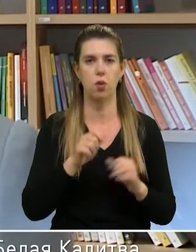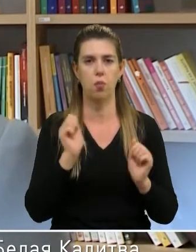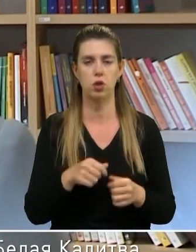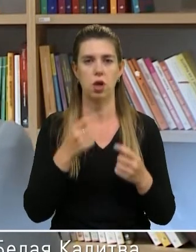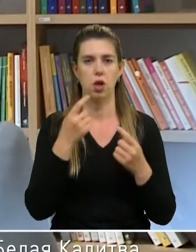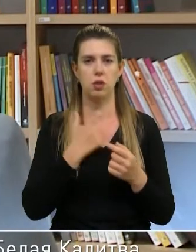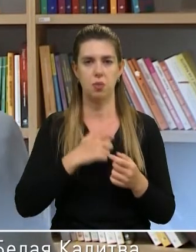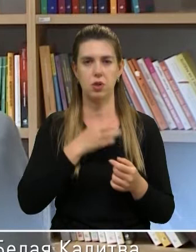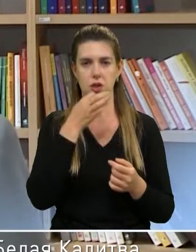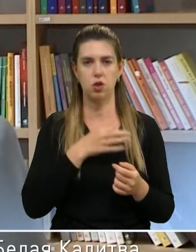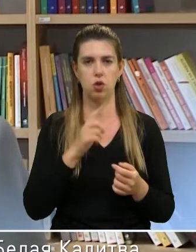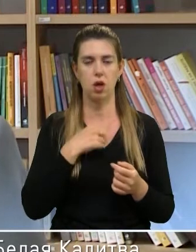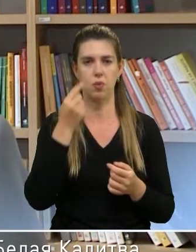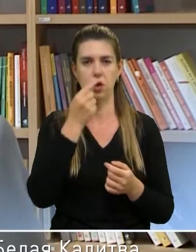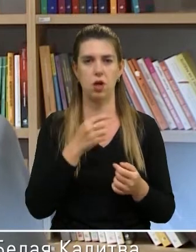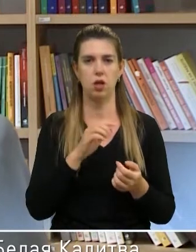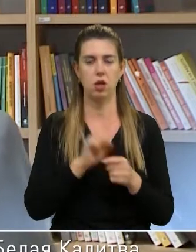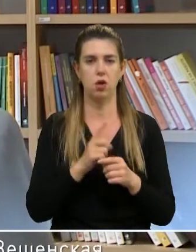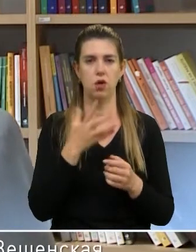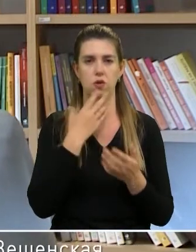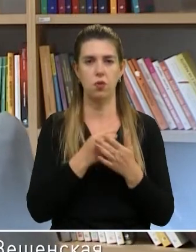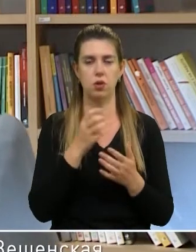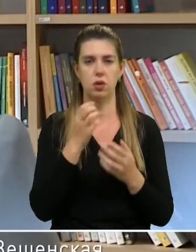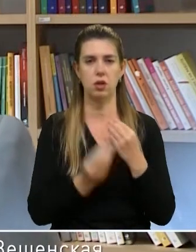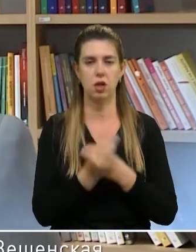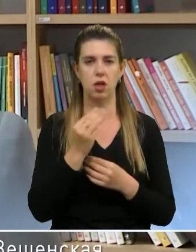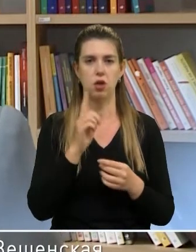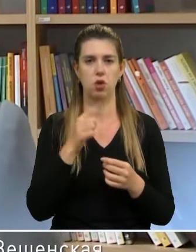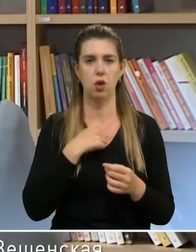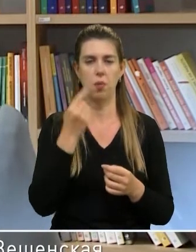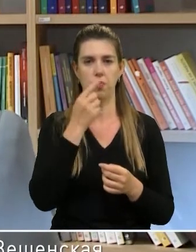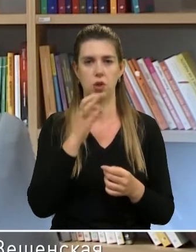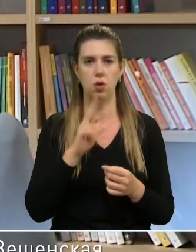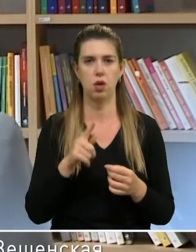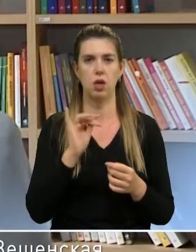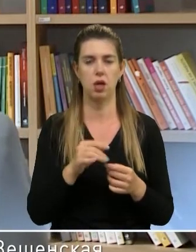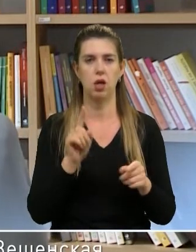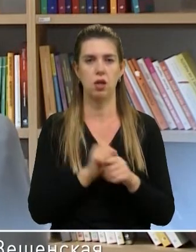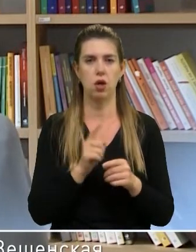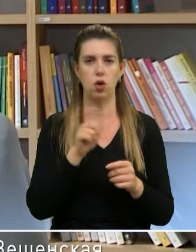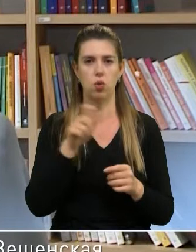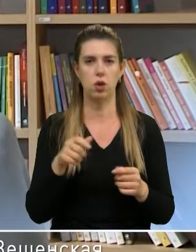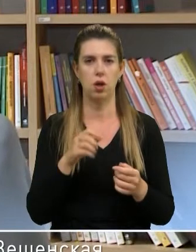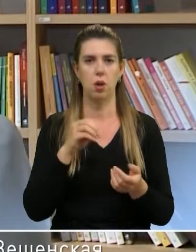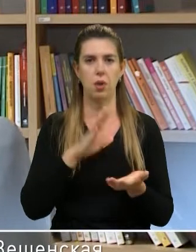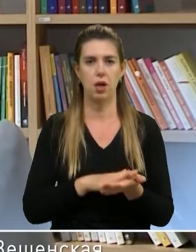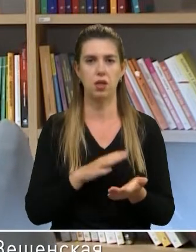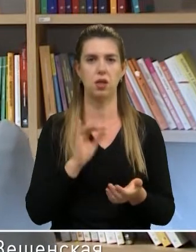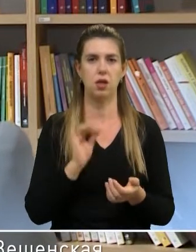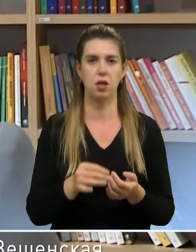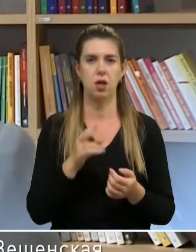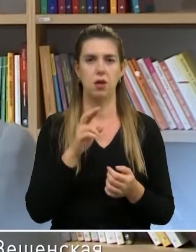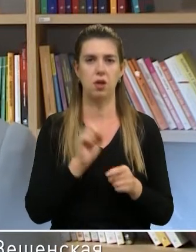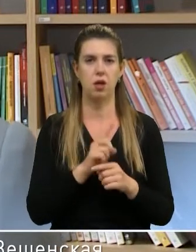объявить себя психологом, выставить свою страницу в тех или иных соцсетях и оказывать людям на платной основе